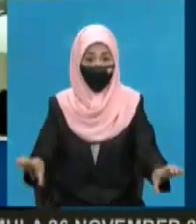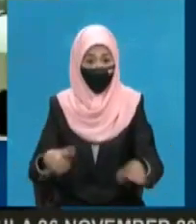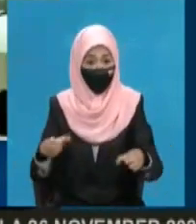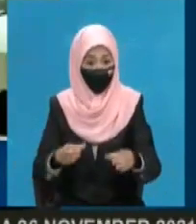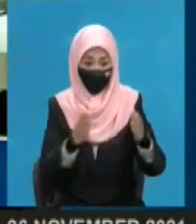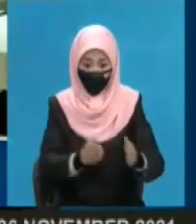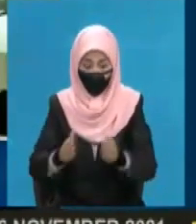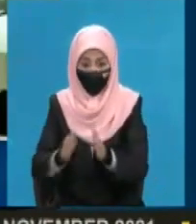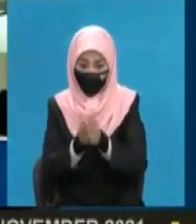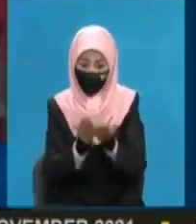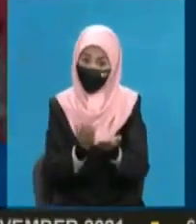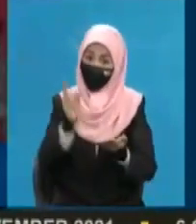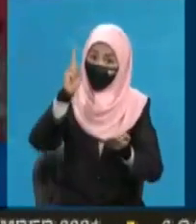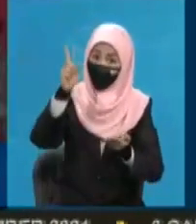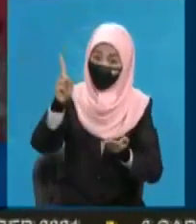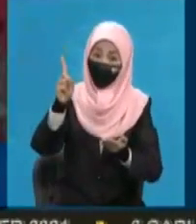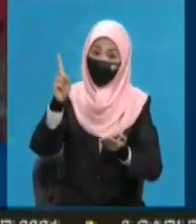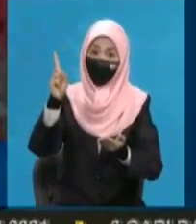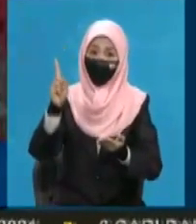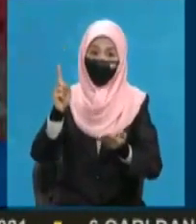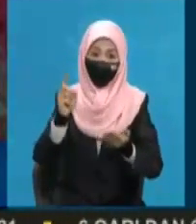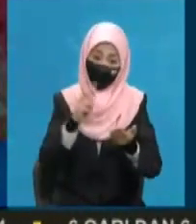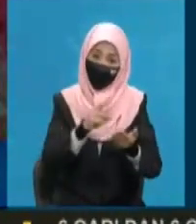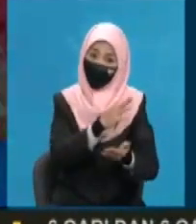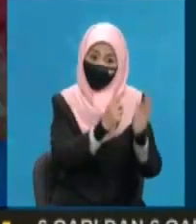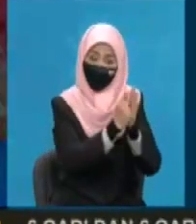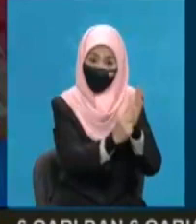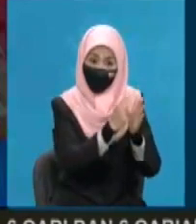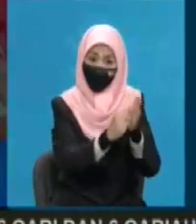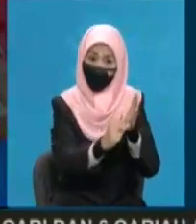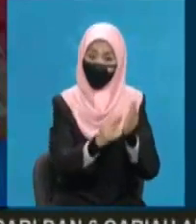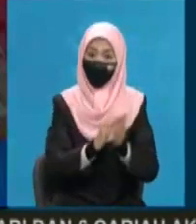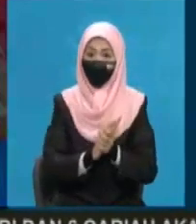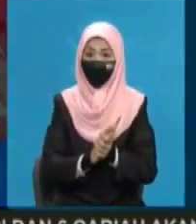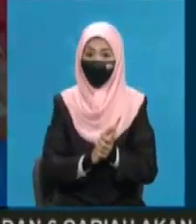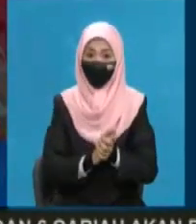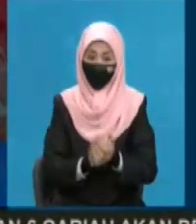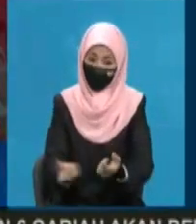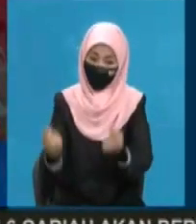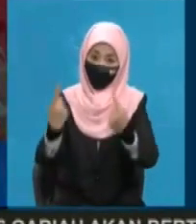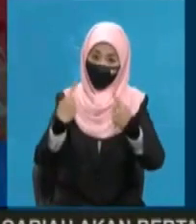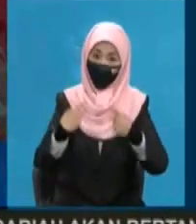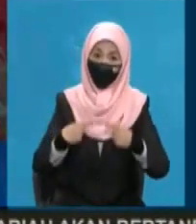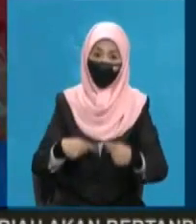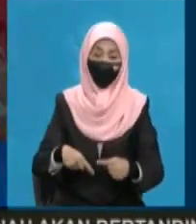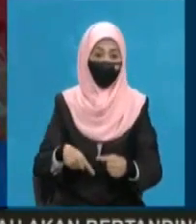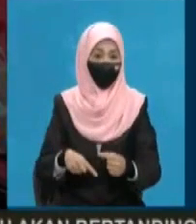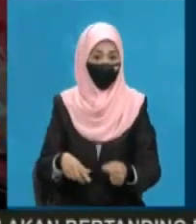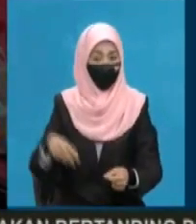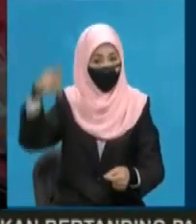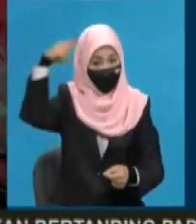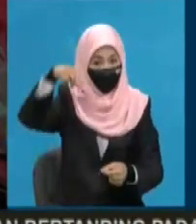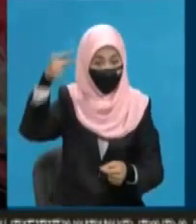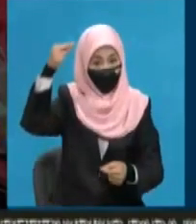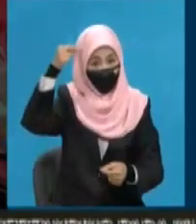penyusunan mushaf Brunei Darussalam dan tafsirannya juga diadakan turut hadir Pangeran Datu Sri Paduka